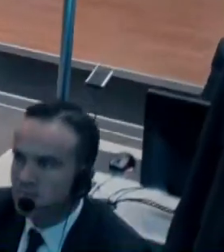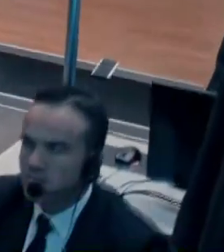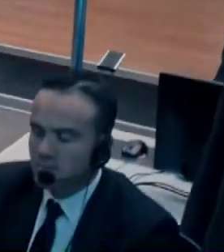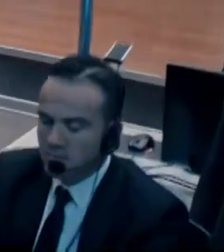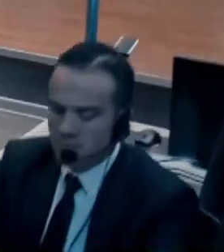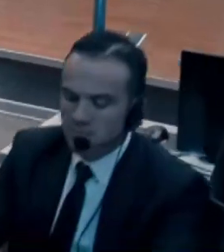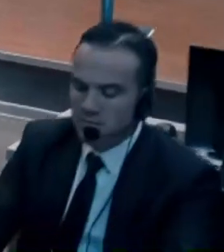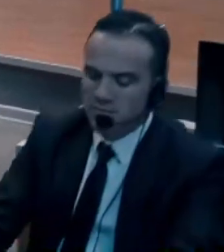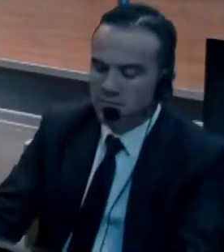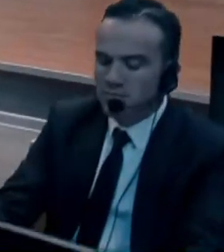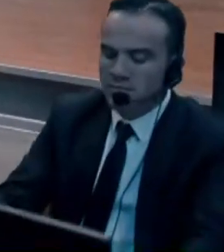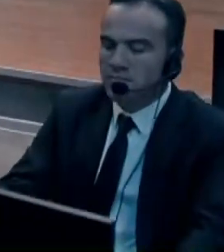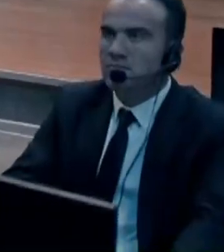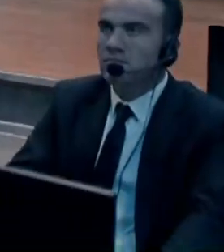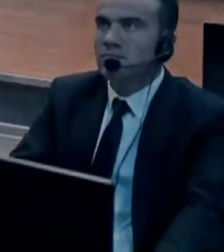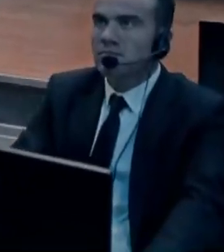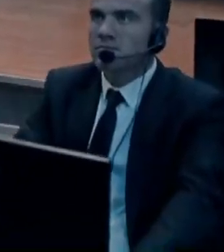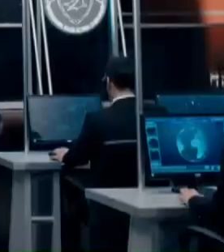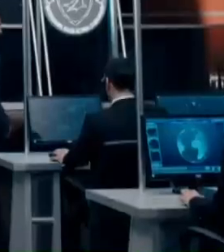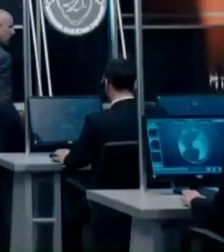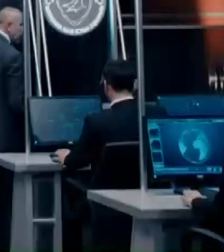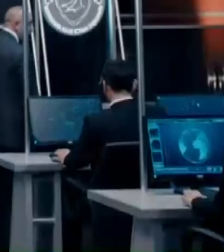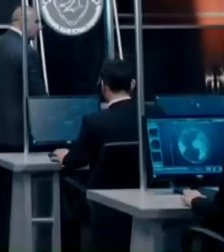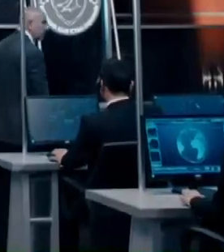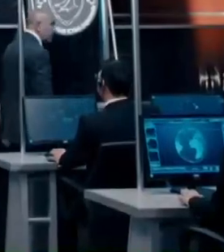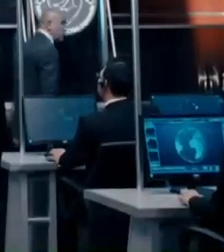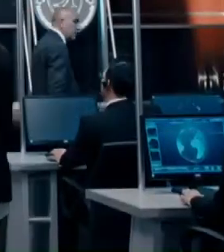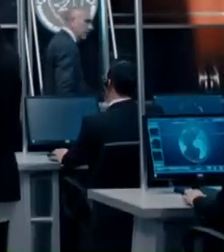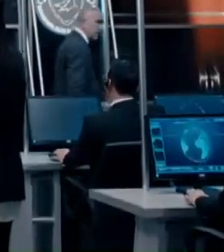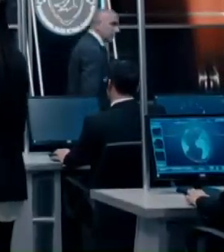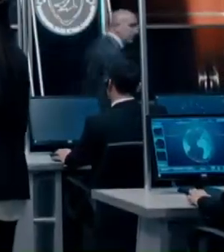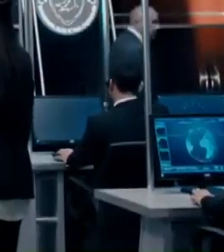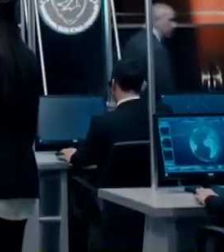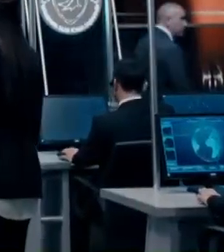Beyaz aracın diğerlerinin yanına park edişi kuş bakışı ekrana yansıtıldı.